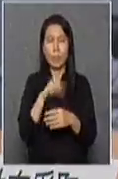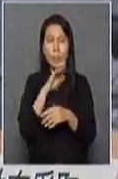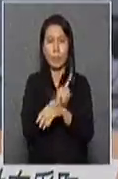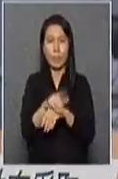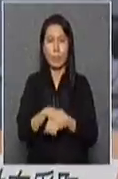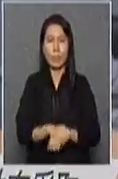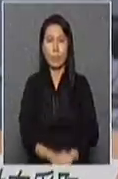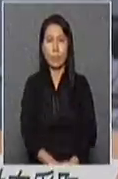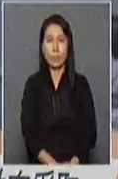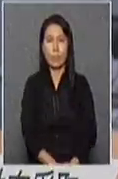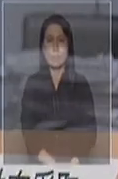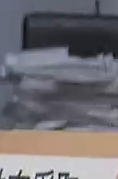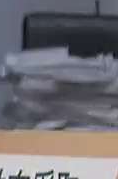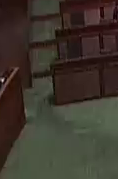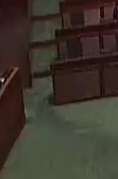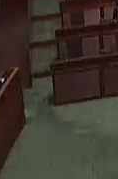1分鐘。